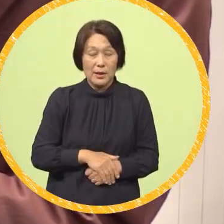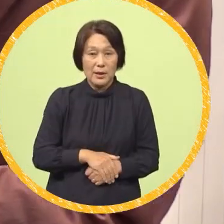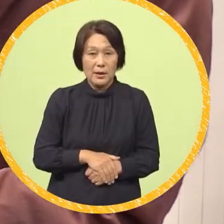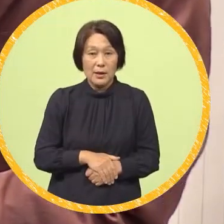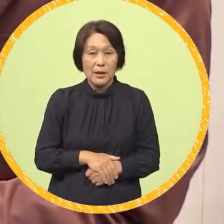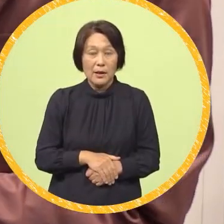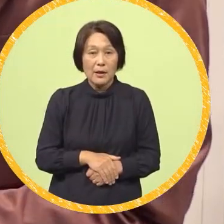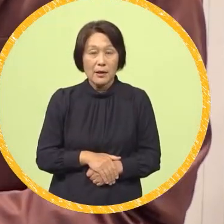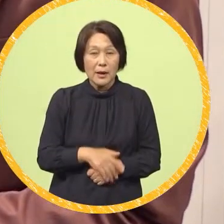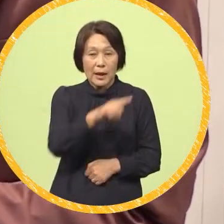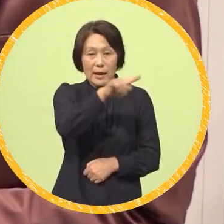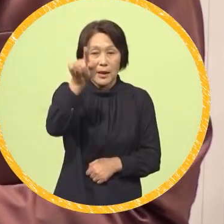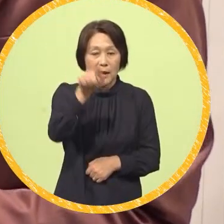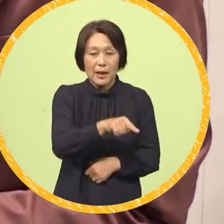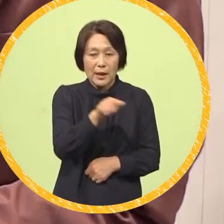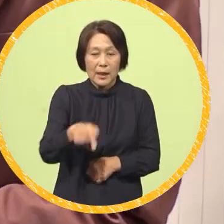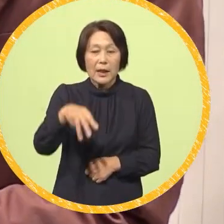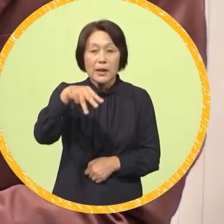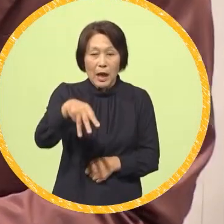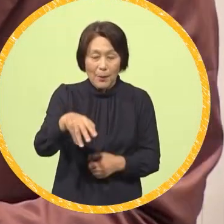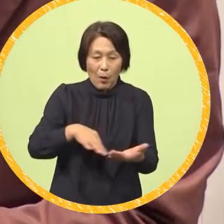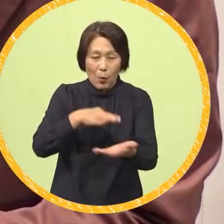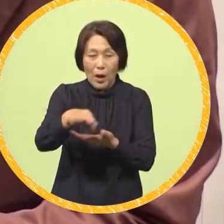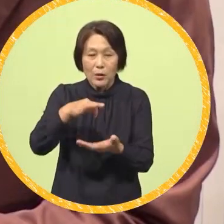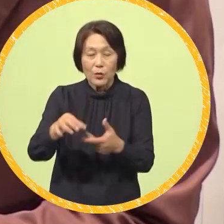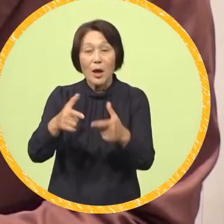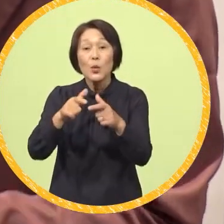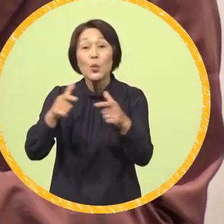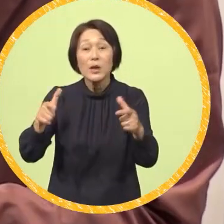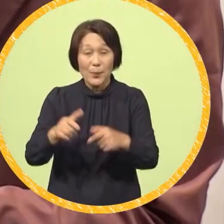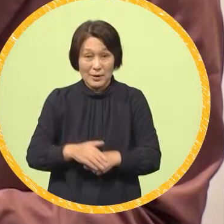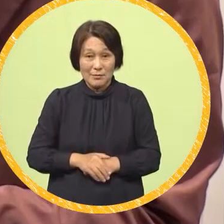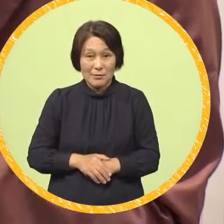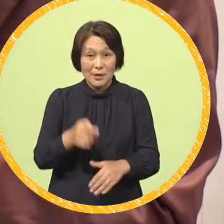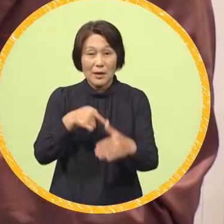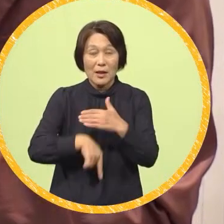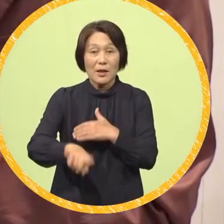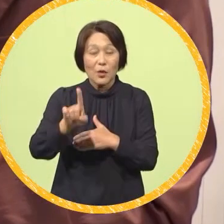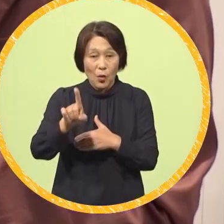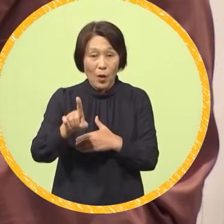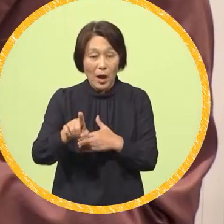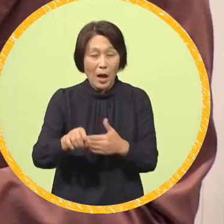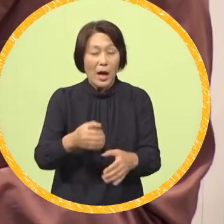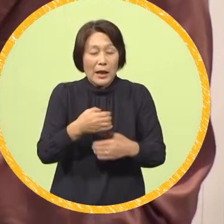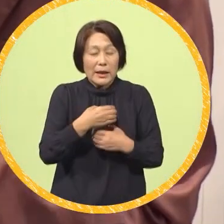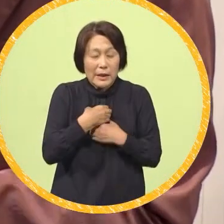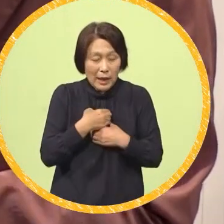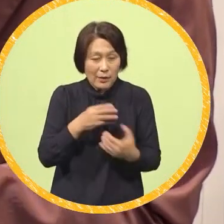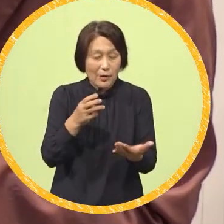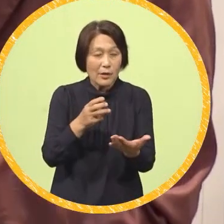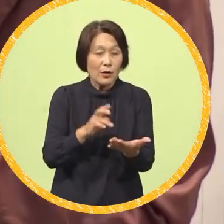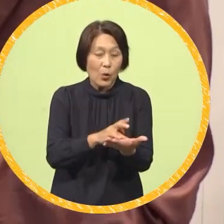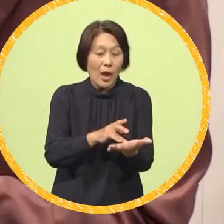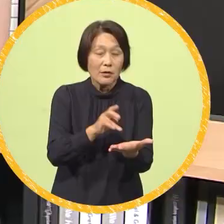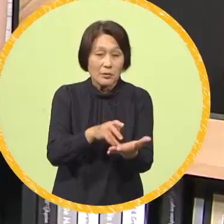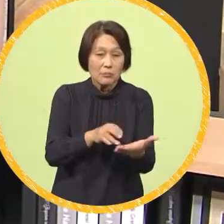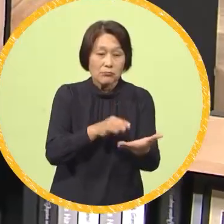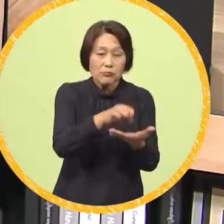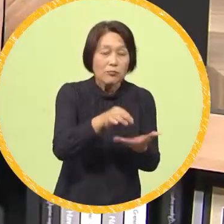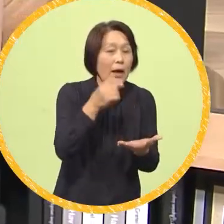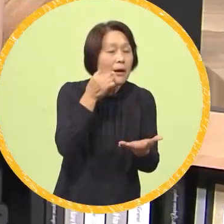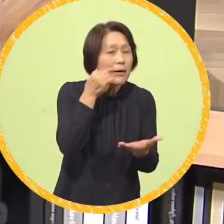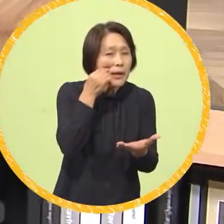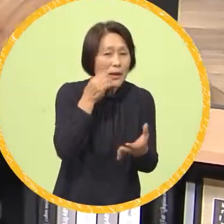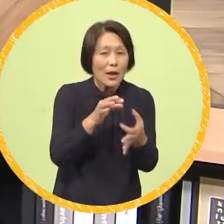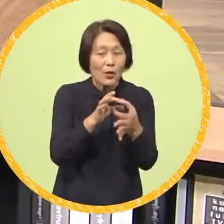最近では大麻の使用率が増えているということなんですけれども、これはですね、危険ドラッグの購入が難しくなったことで